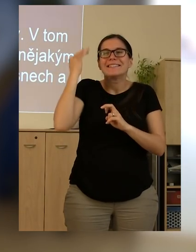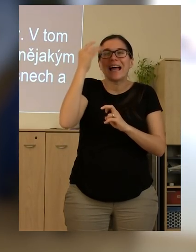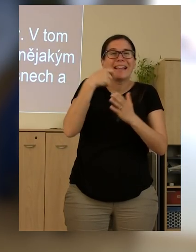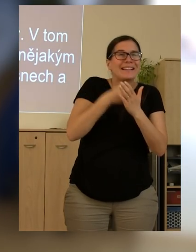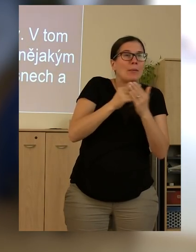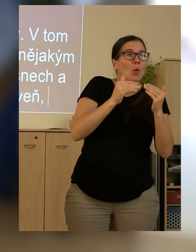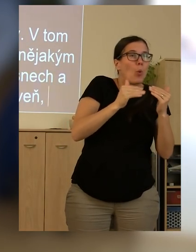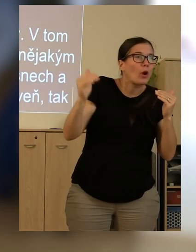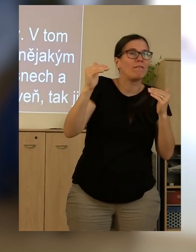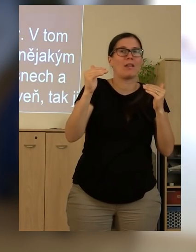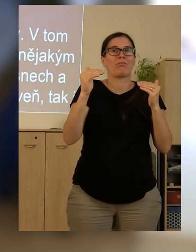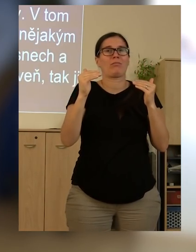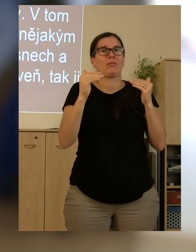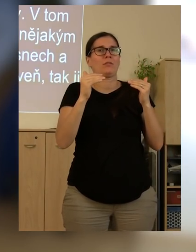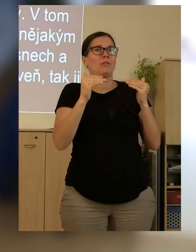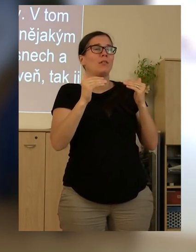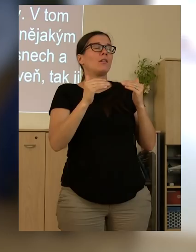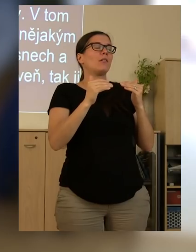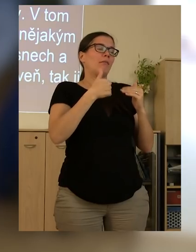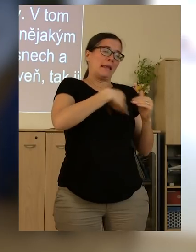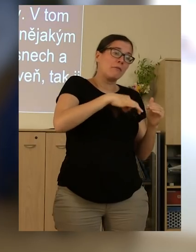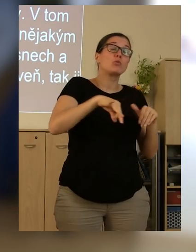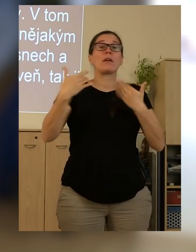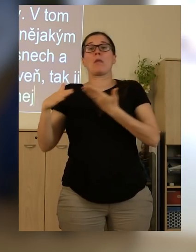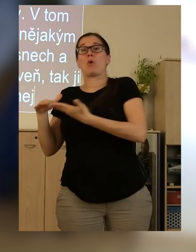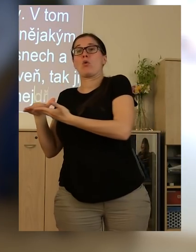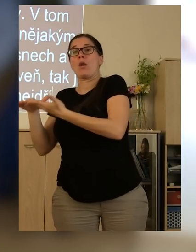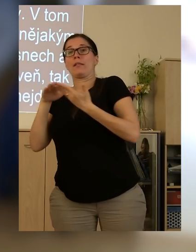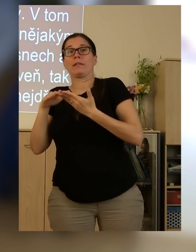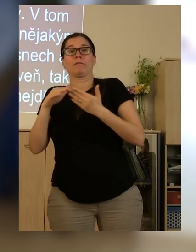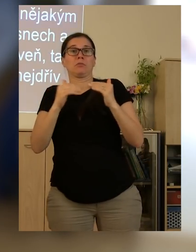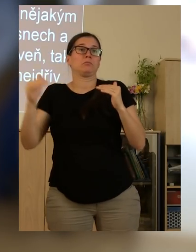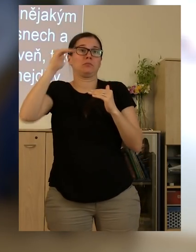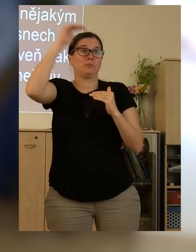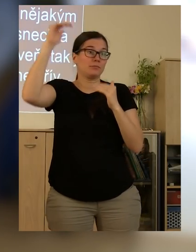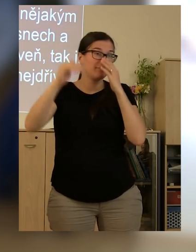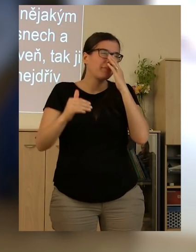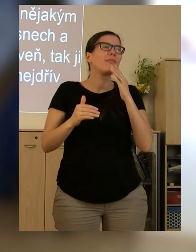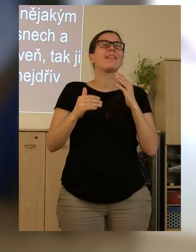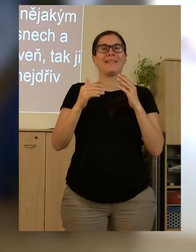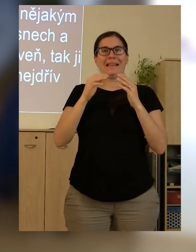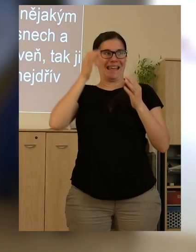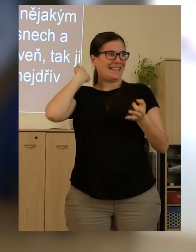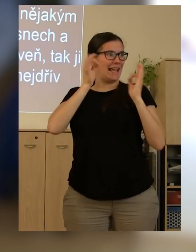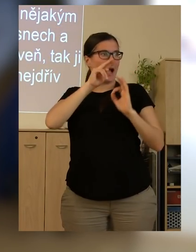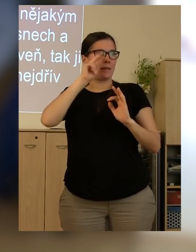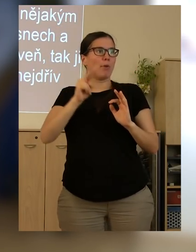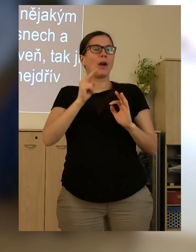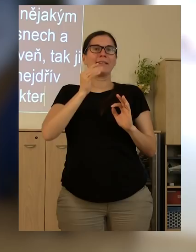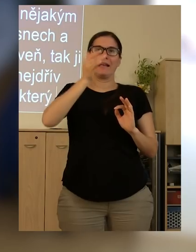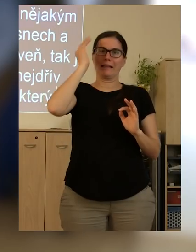tak ji rozlišujeme tak, že sen je můj takzvaný malej, aspoň takhle o tom mluvili indiáni, malej běžnej sen, který řeší denní